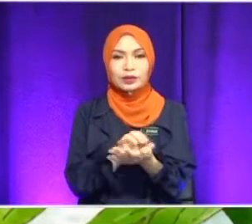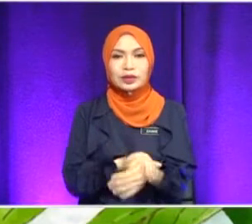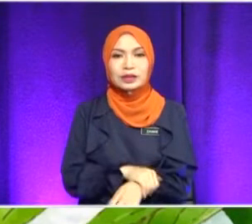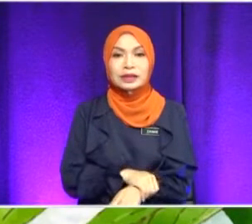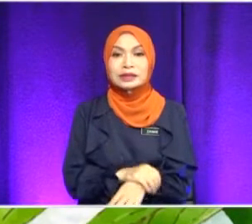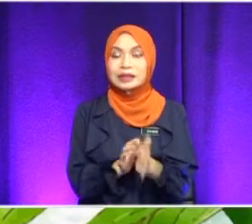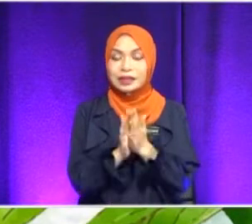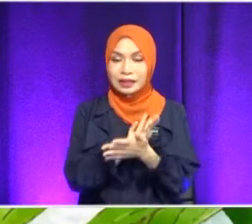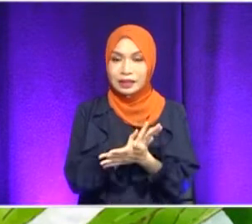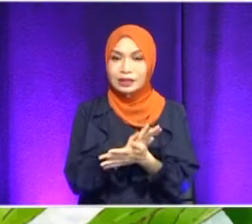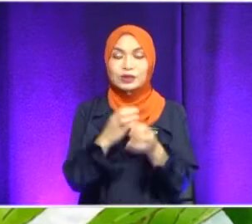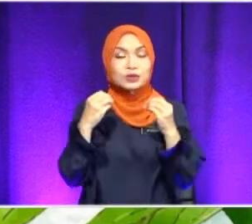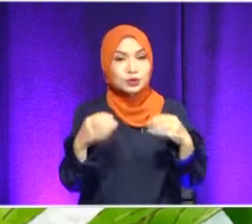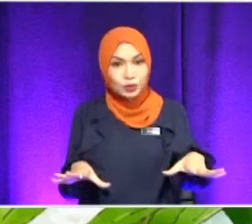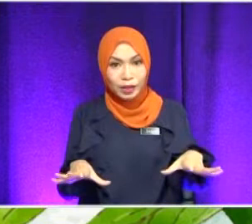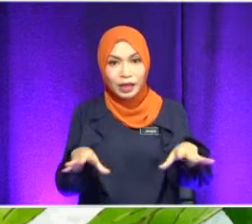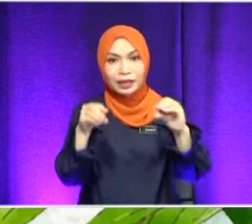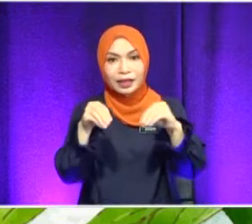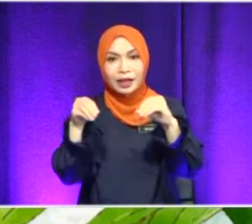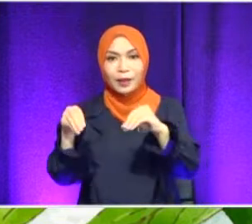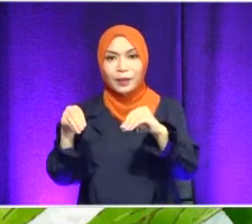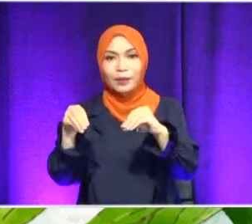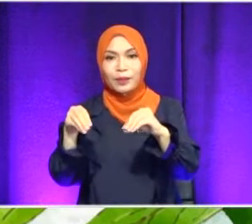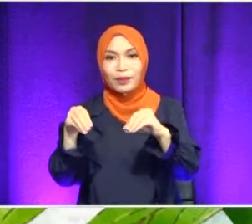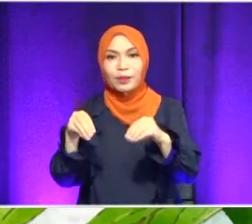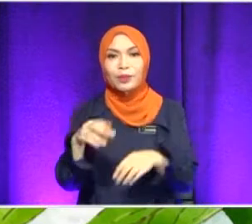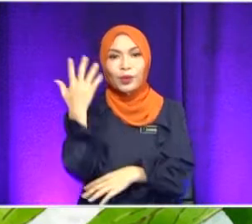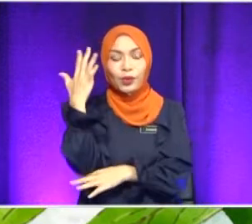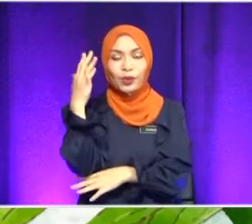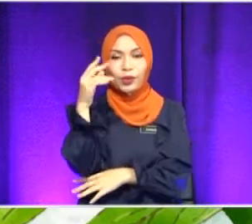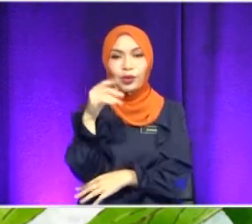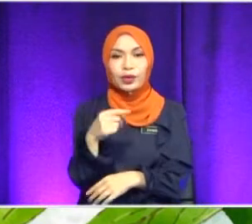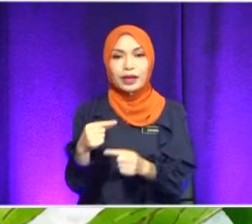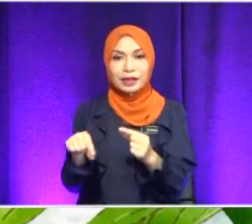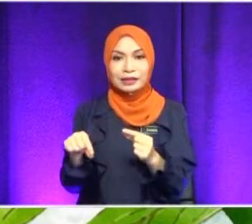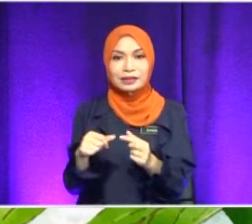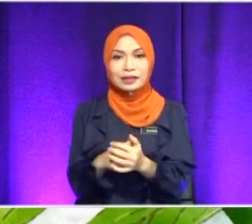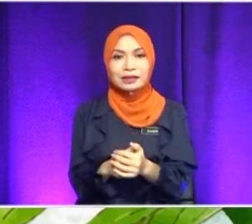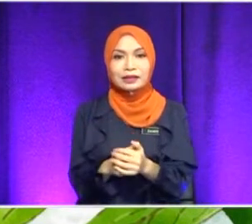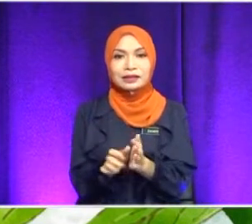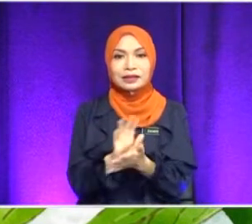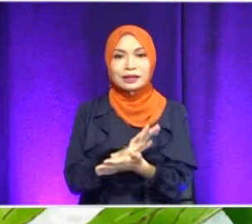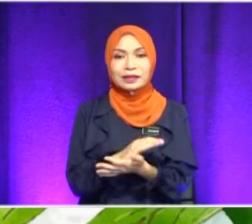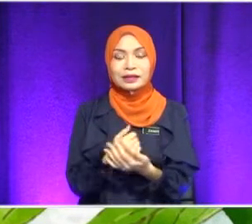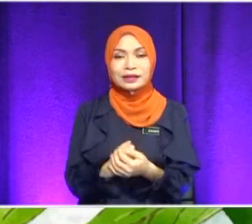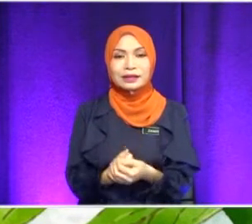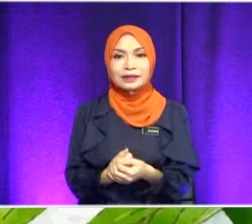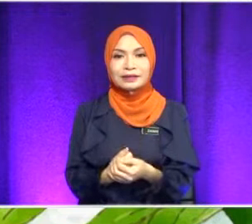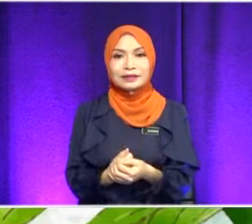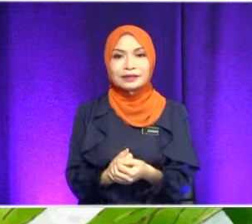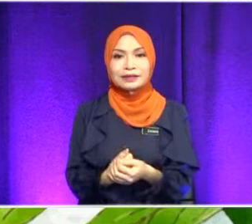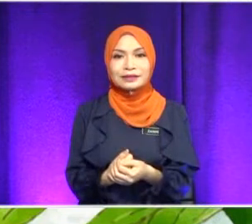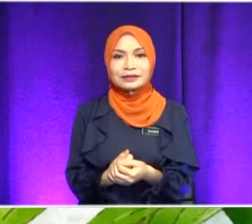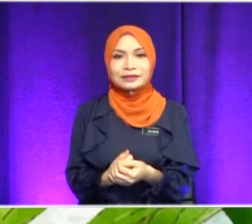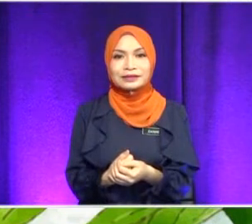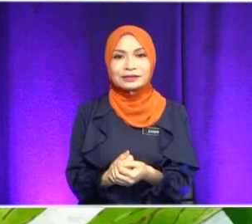kacang di tahu yang Hai pada ayam mencret dan tanah meningkat jadi hilang menanam pupuk yang memilukan